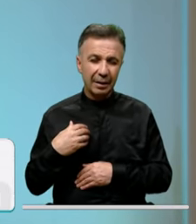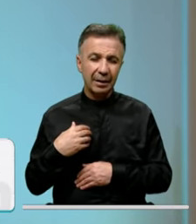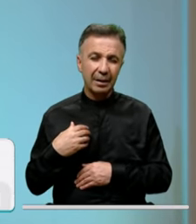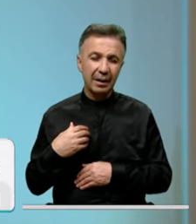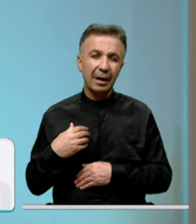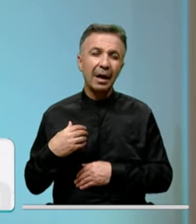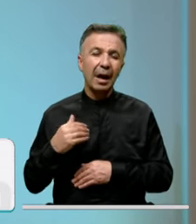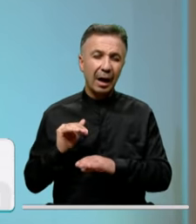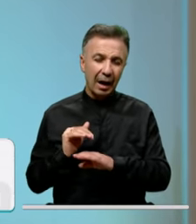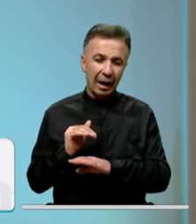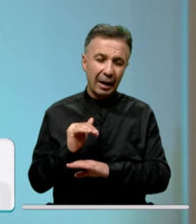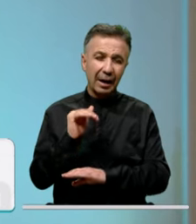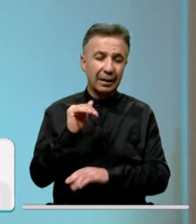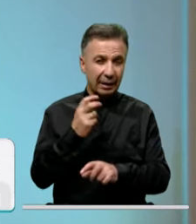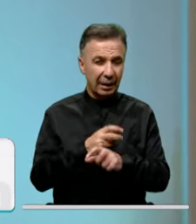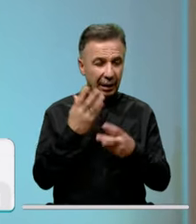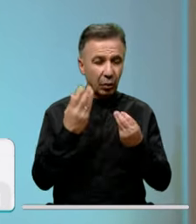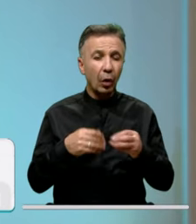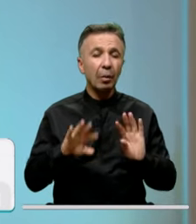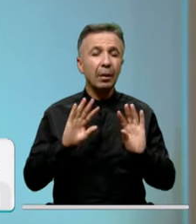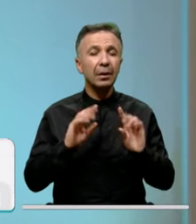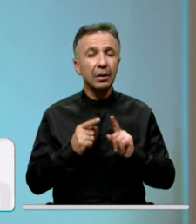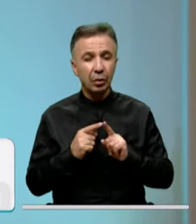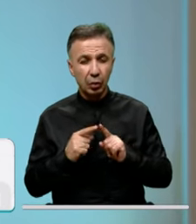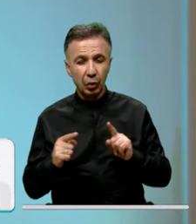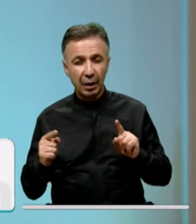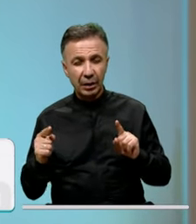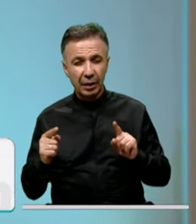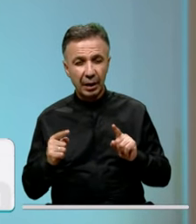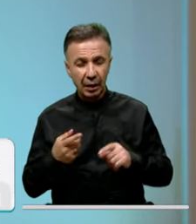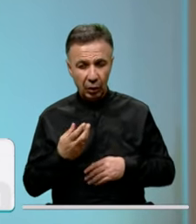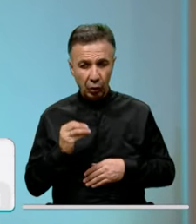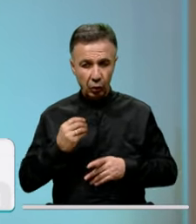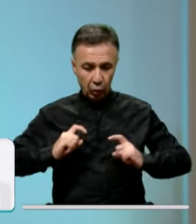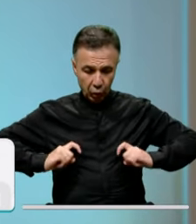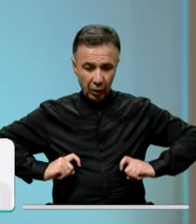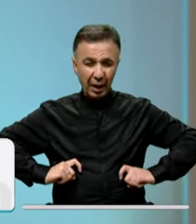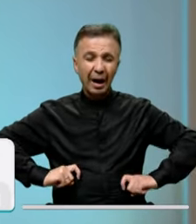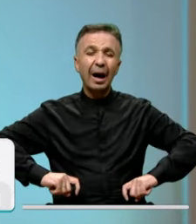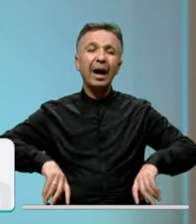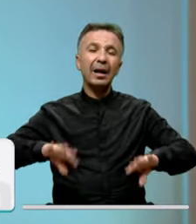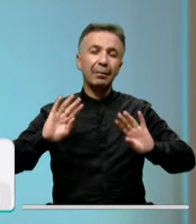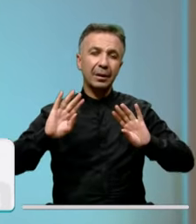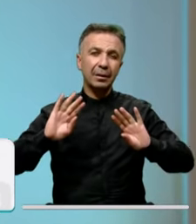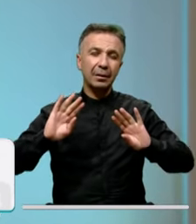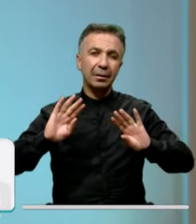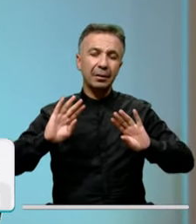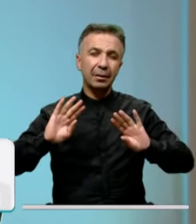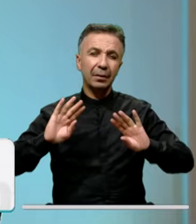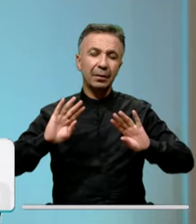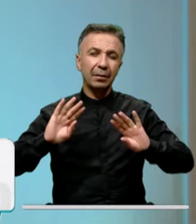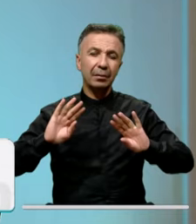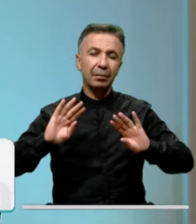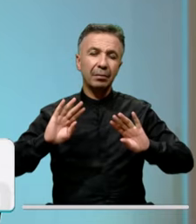dışında cenine müdahale edilmesini ve alınmasını kesinlikle yasaklıyor. Bakın